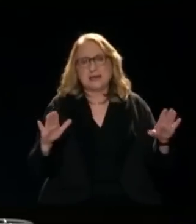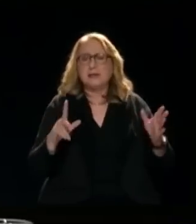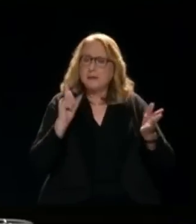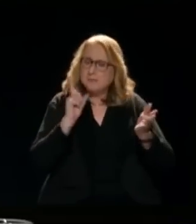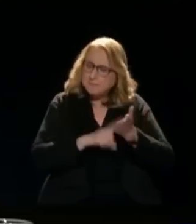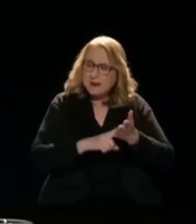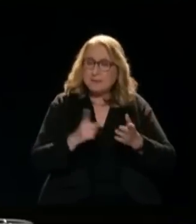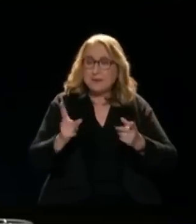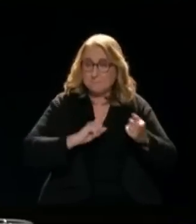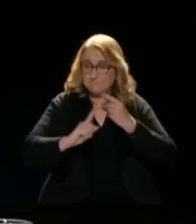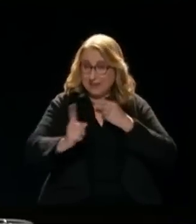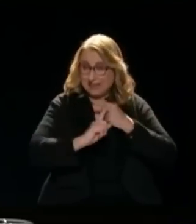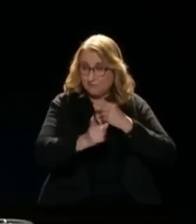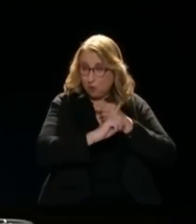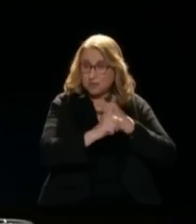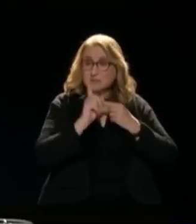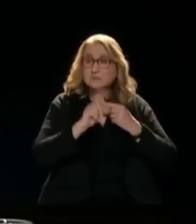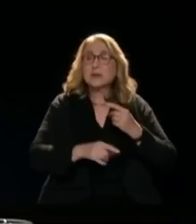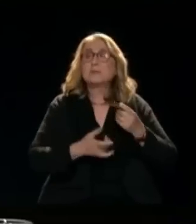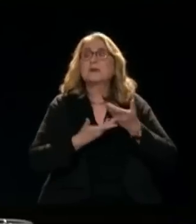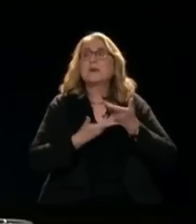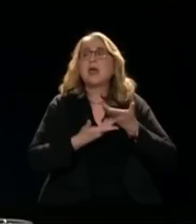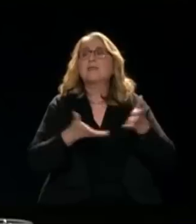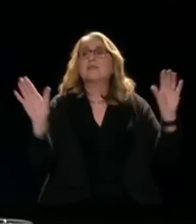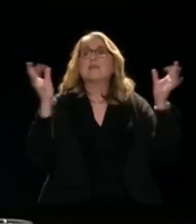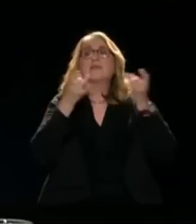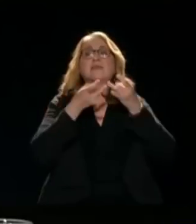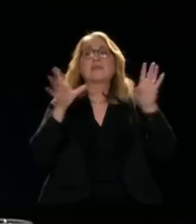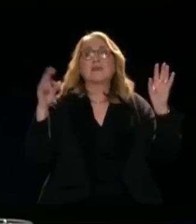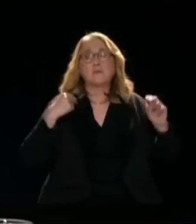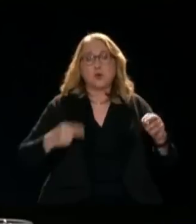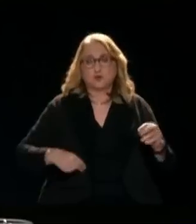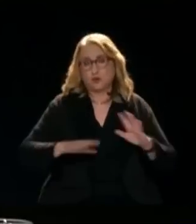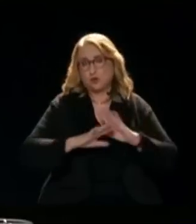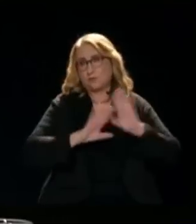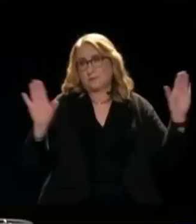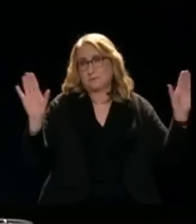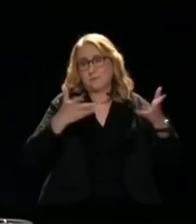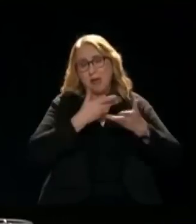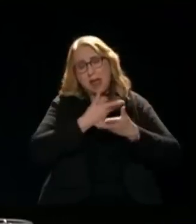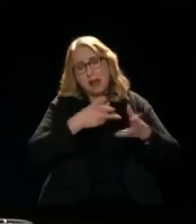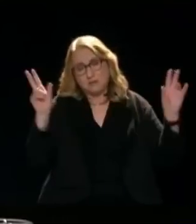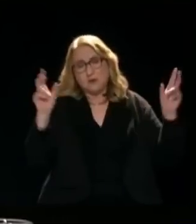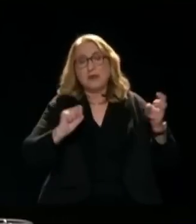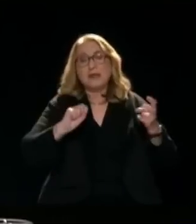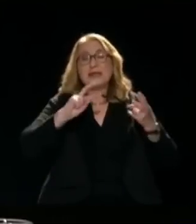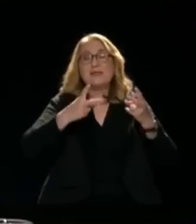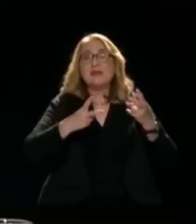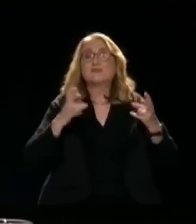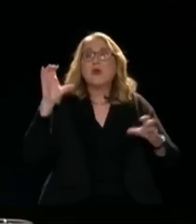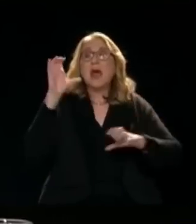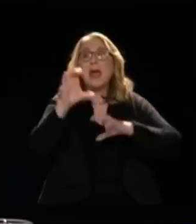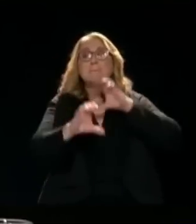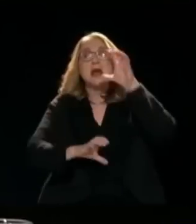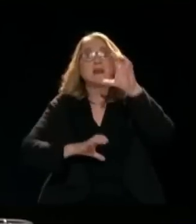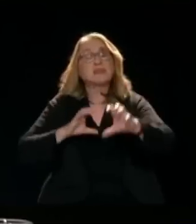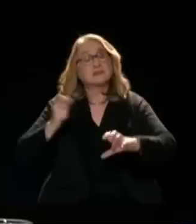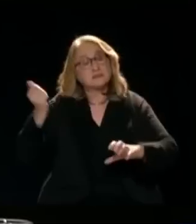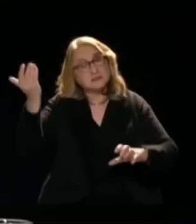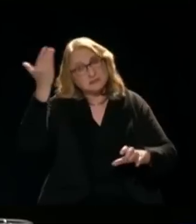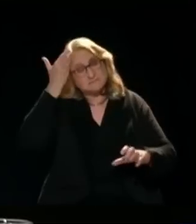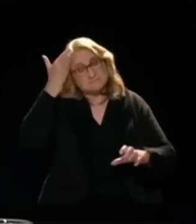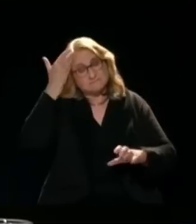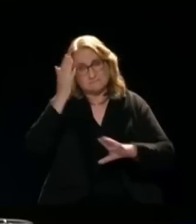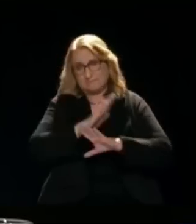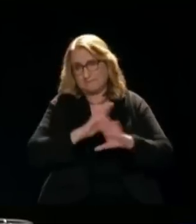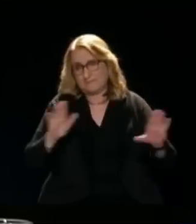αγαθό. Δεύτερον, είναι πολύ μεγάλου κόστους επένδυσης για να υπάρχουν αυτές οι υποδομές. Και επομένως δεν μπορούν να είναι υπό